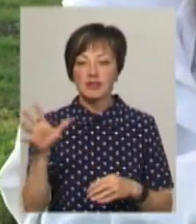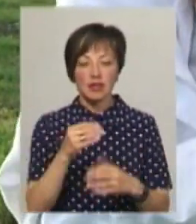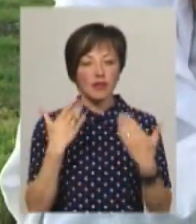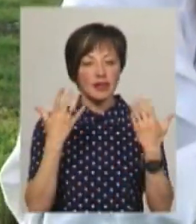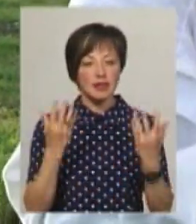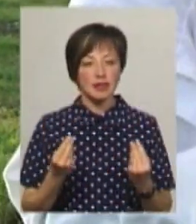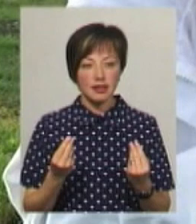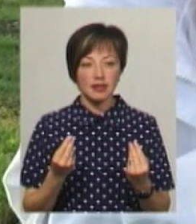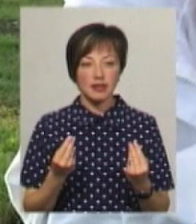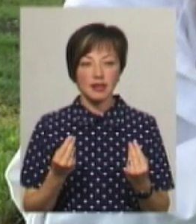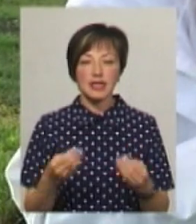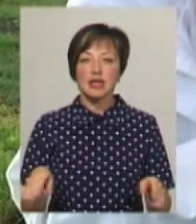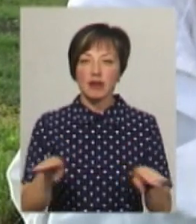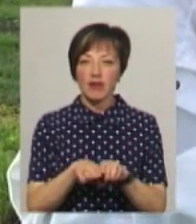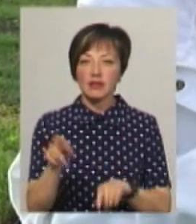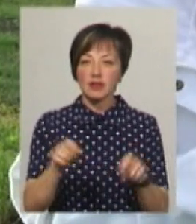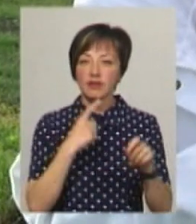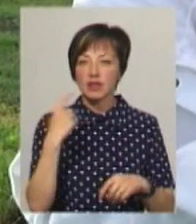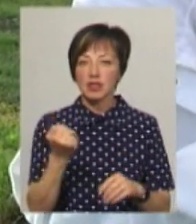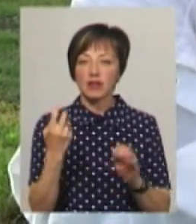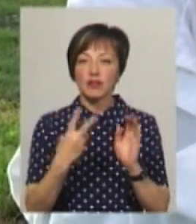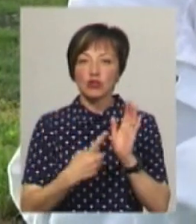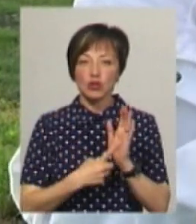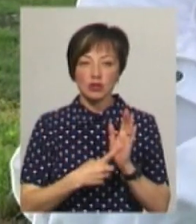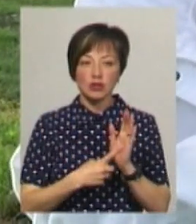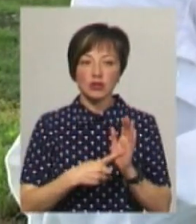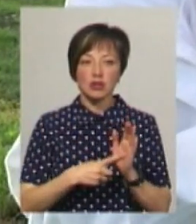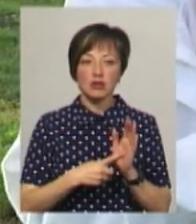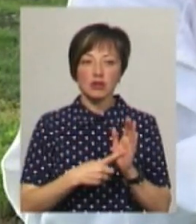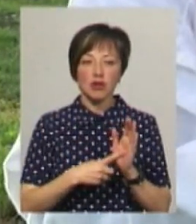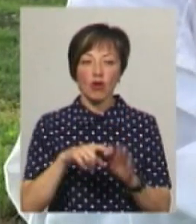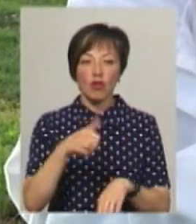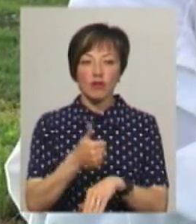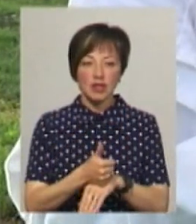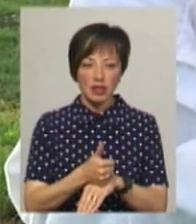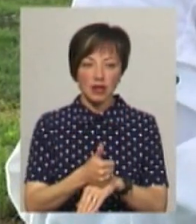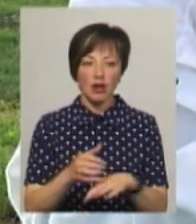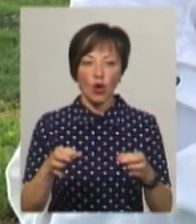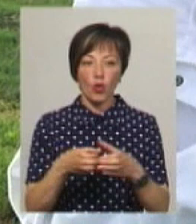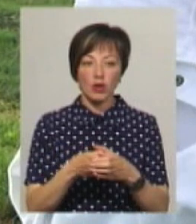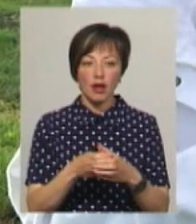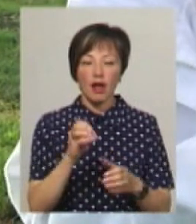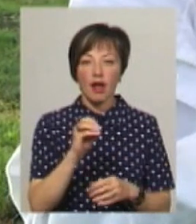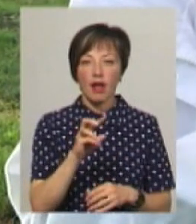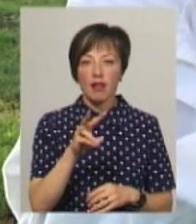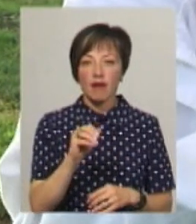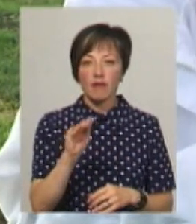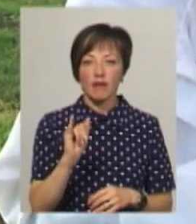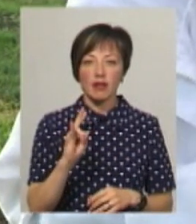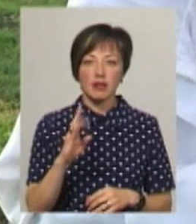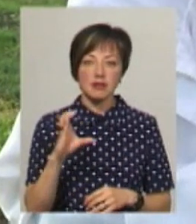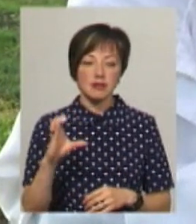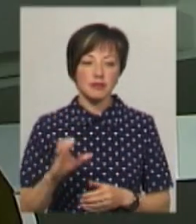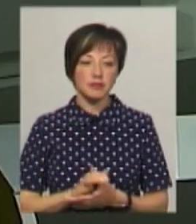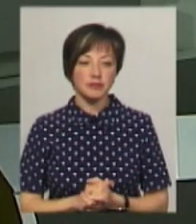вихідних. Закриватиме фестиваль у неділю 26-го фестивалю головний хедлайнер гурт «Елефантс». Студія.